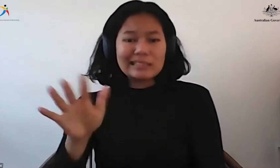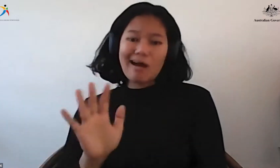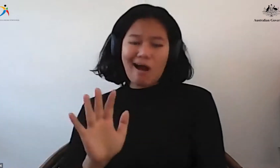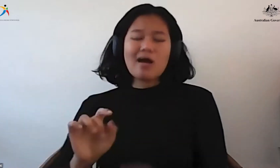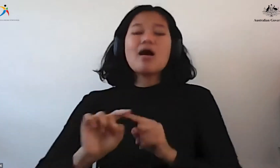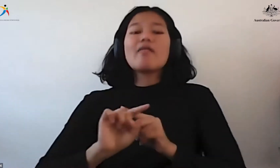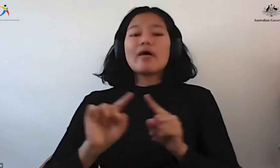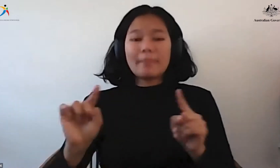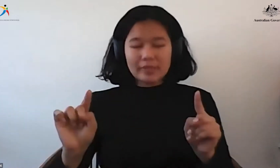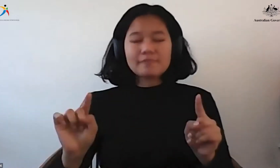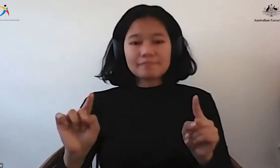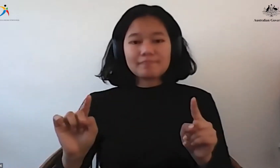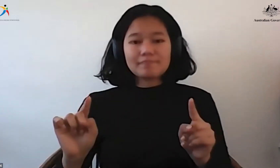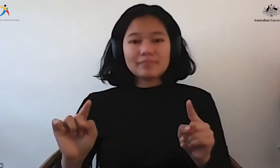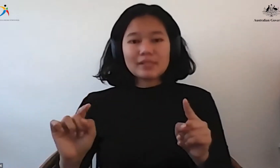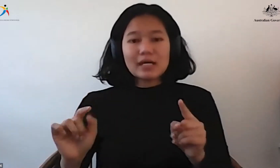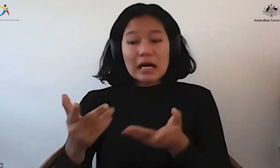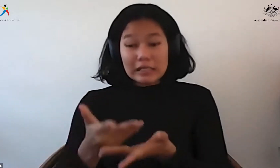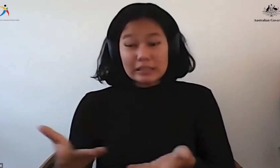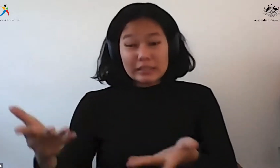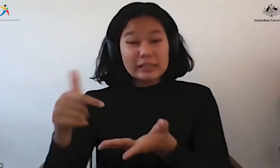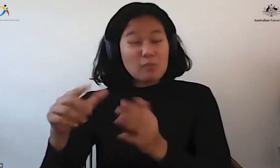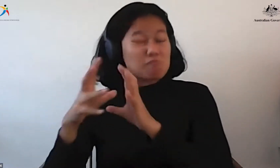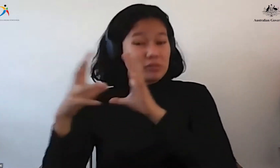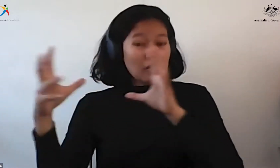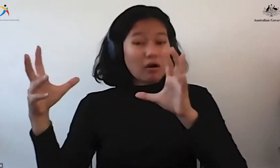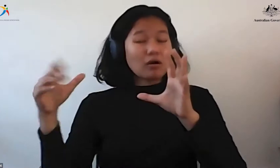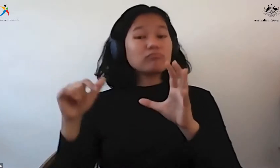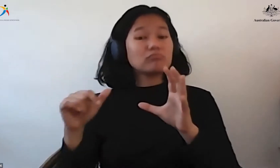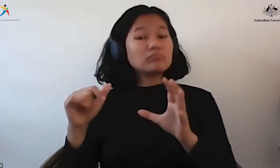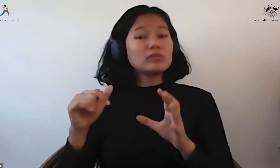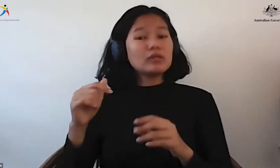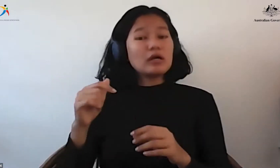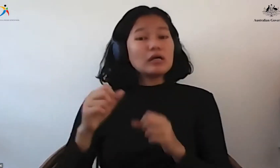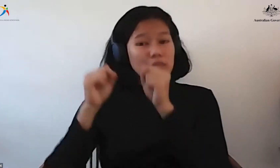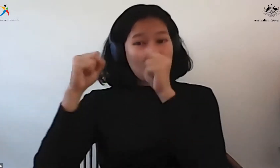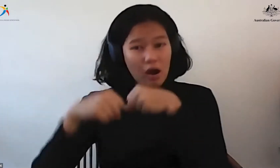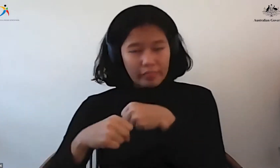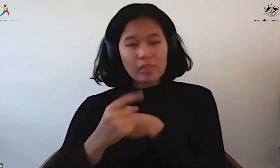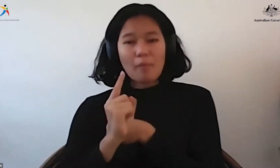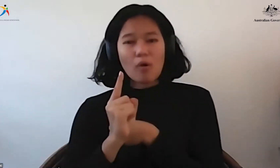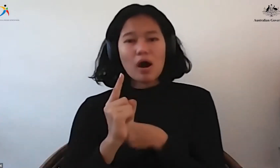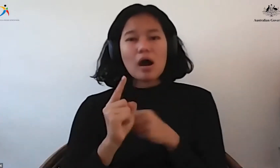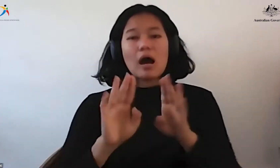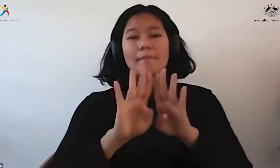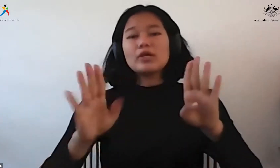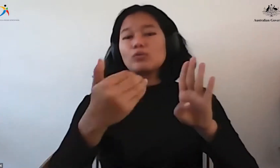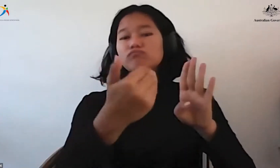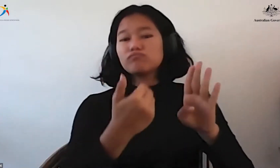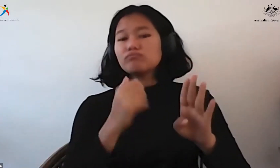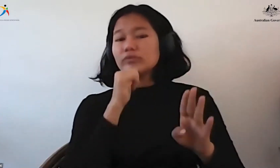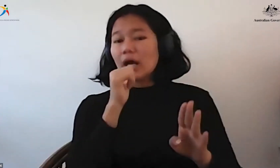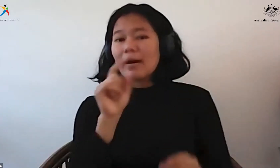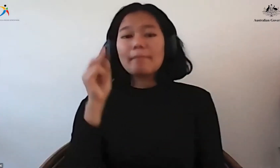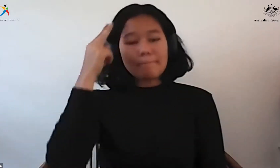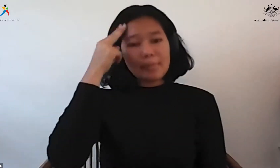memang dalam krisis sebesar ini, saya sepakat bahwa yang menjadi pintu utamanya adalah pemerintah. Jadi pemerintah